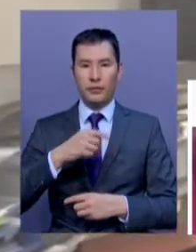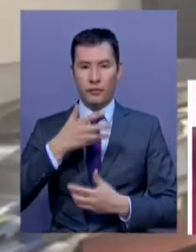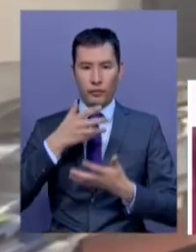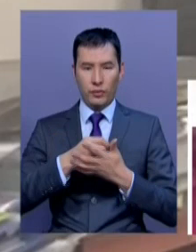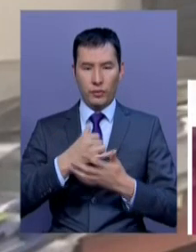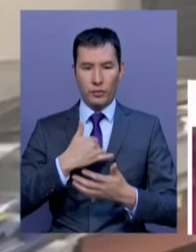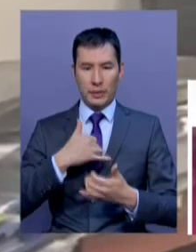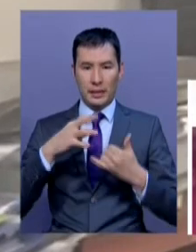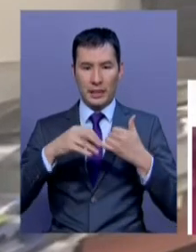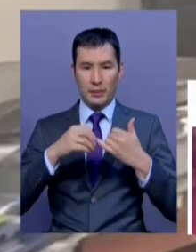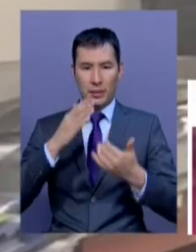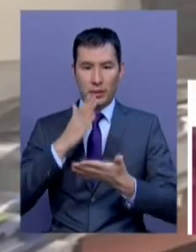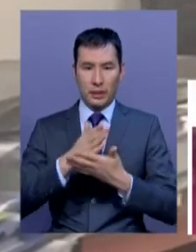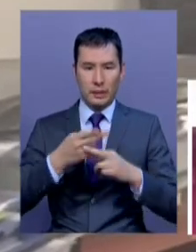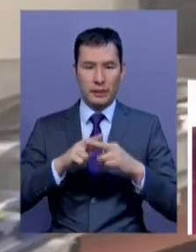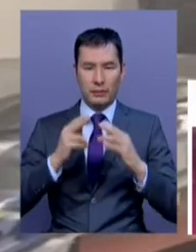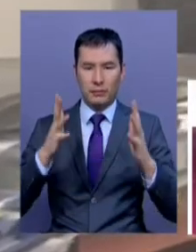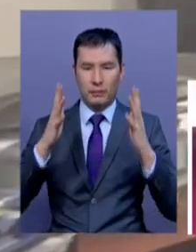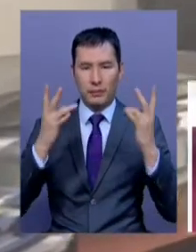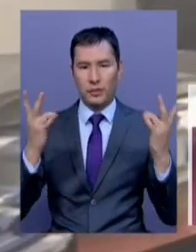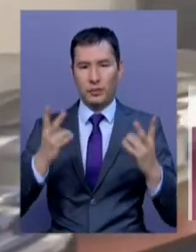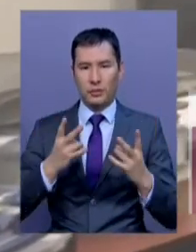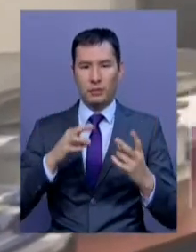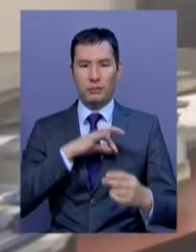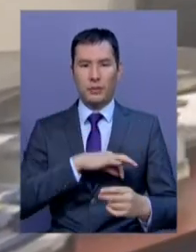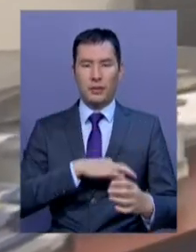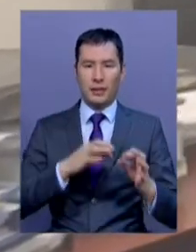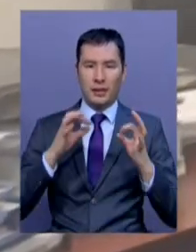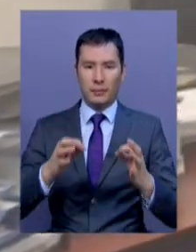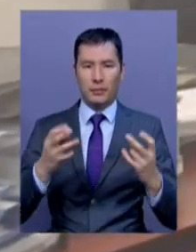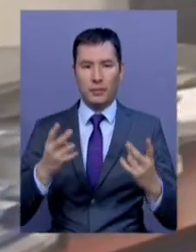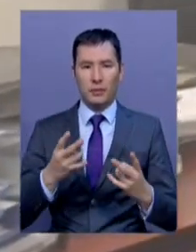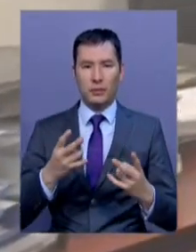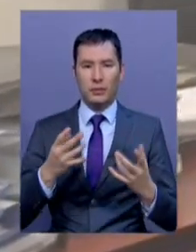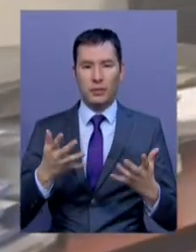үшін әрине ғалымның жетістіктерін